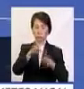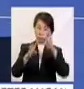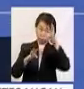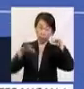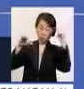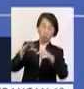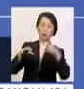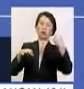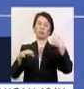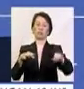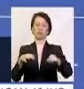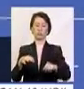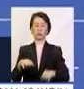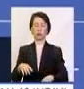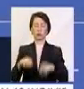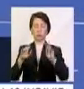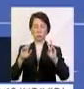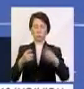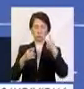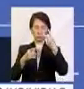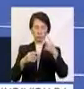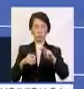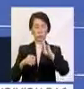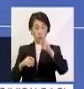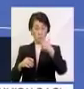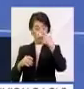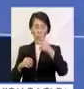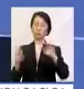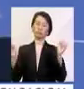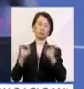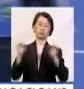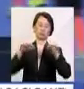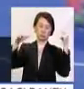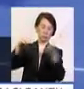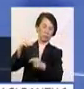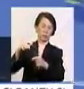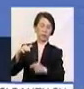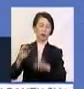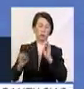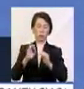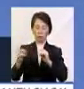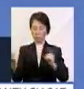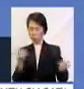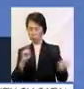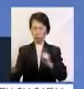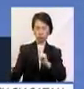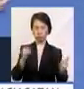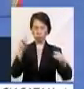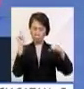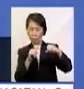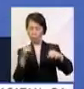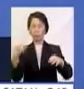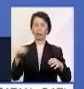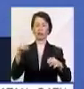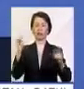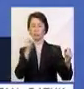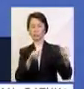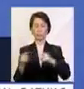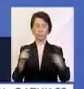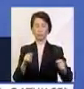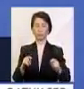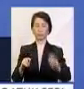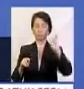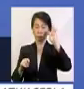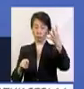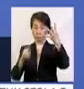gol. Perlawanan suku kedua dan ketiga juga menyaksikan tiada jaringan dihasilkan walaupun kedua pasukan saling berbalas serangan. Memasuki